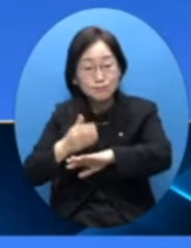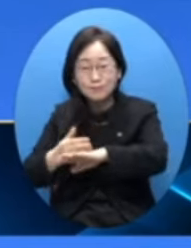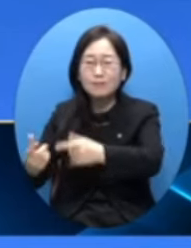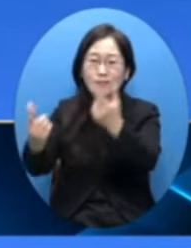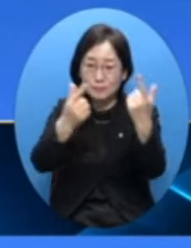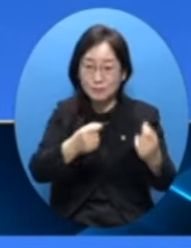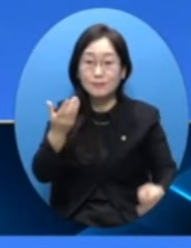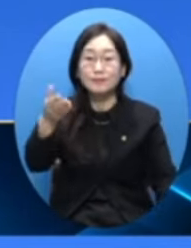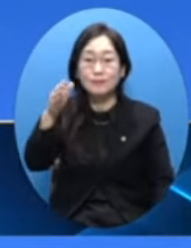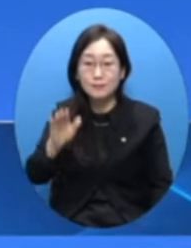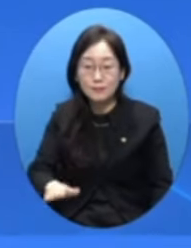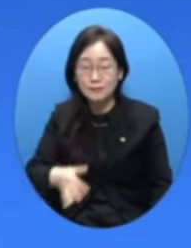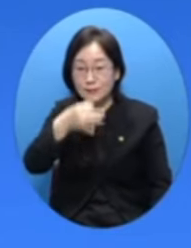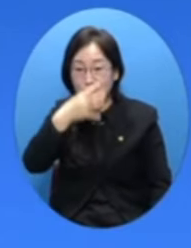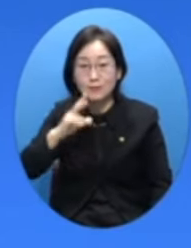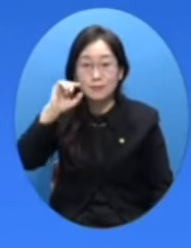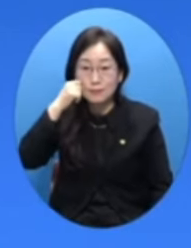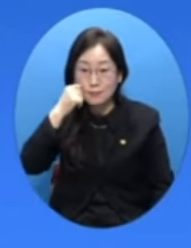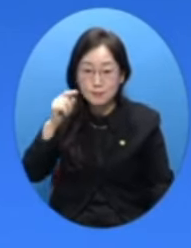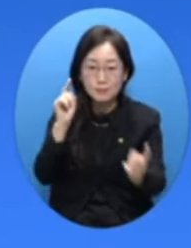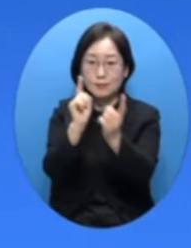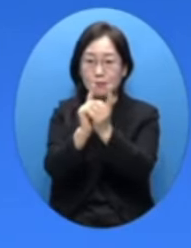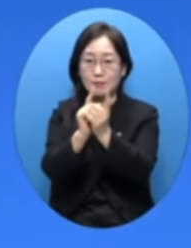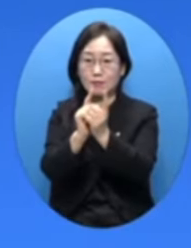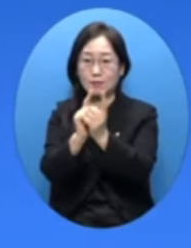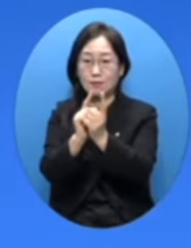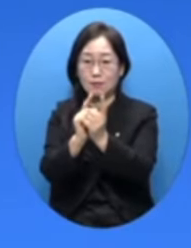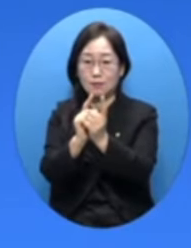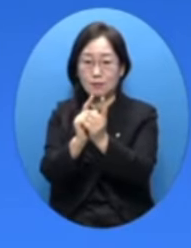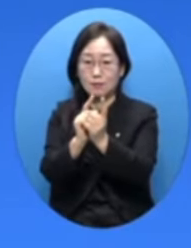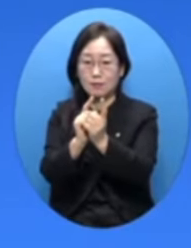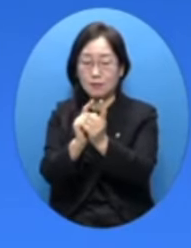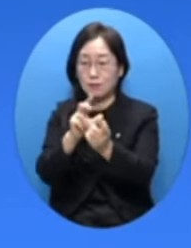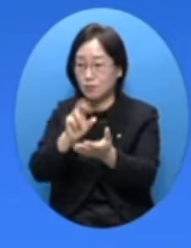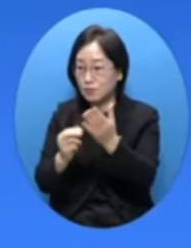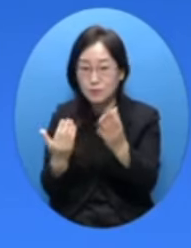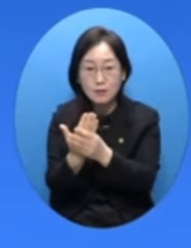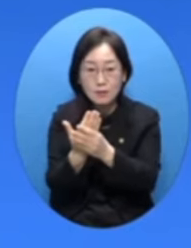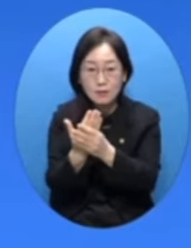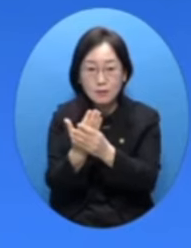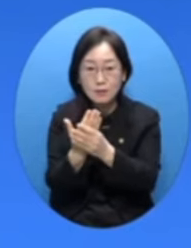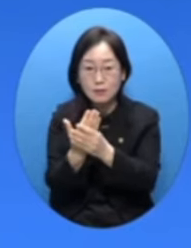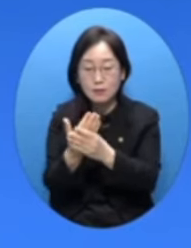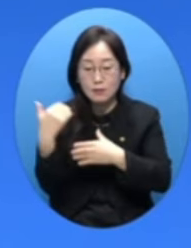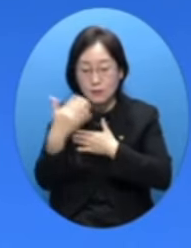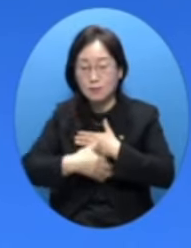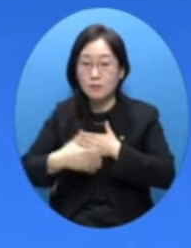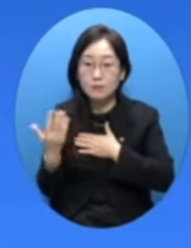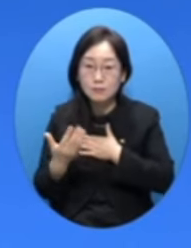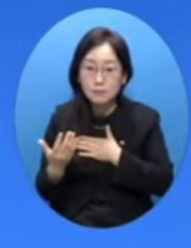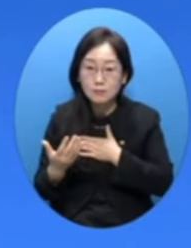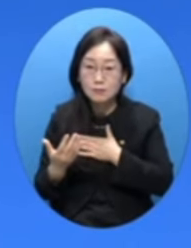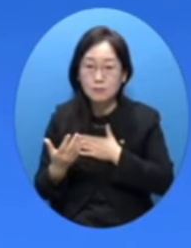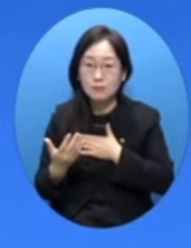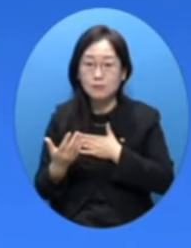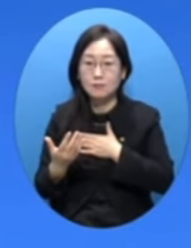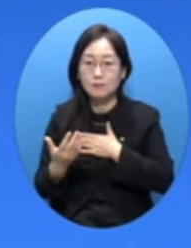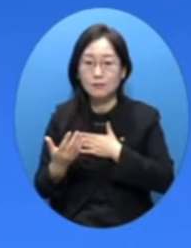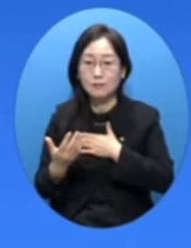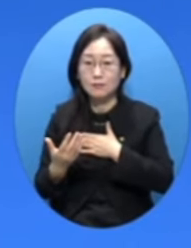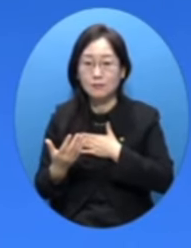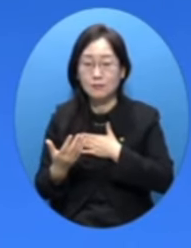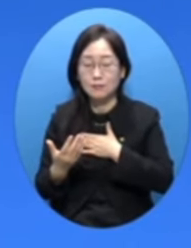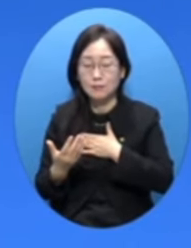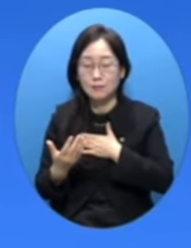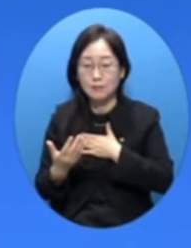그런데 힘들고 어려운 일이 다가올 때, 문제가 생겼을 때, 몸이 아플 때,